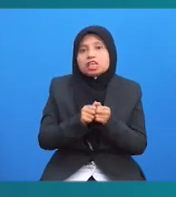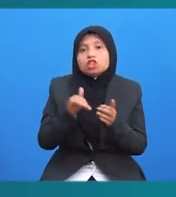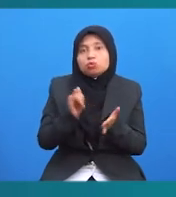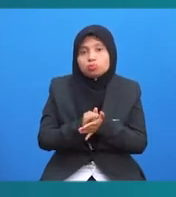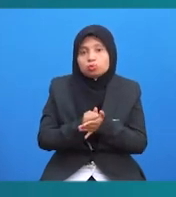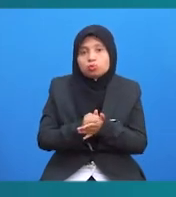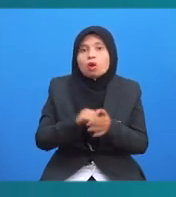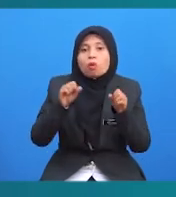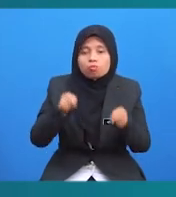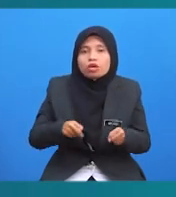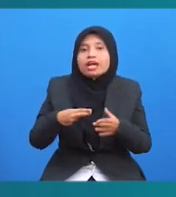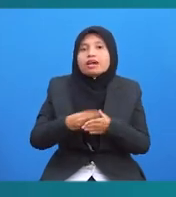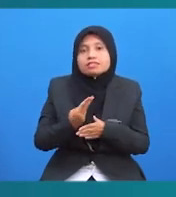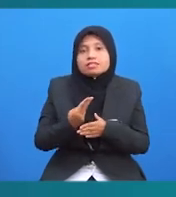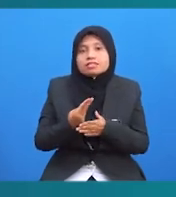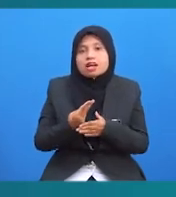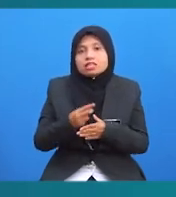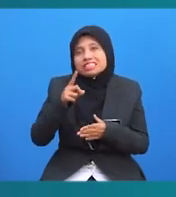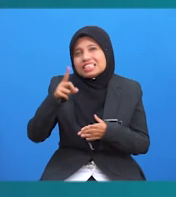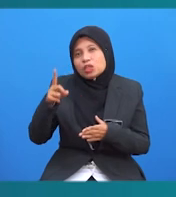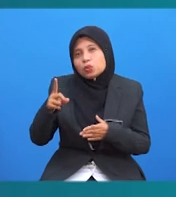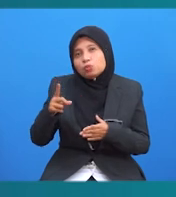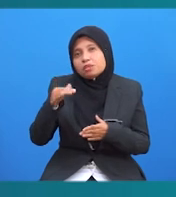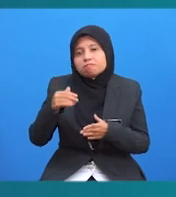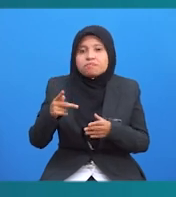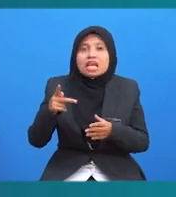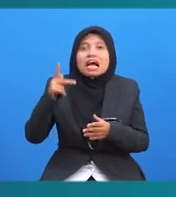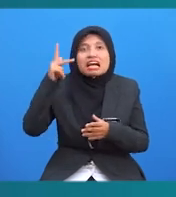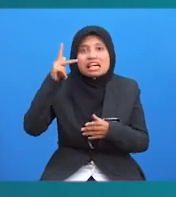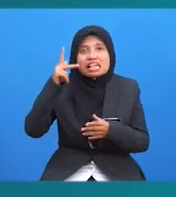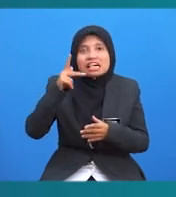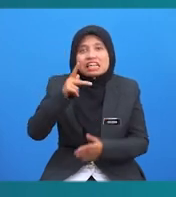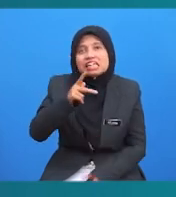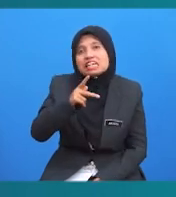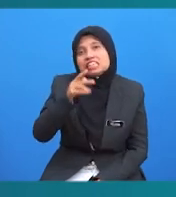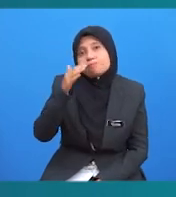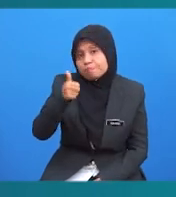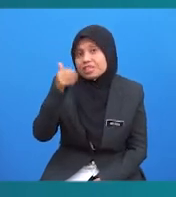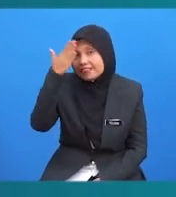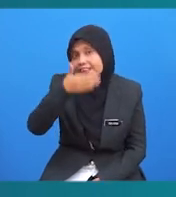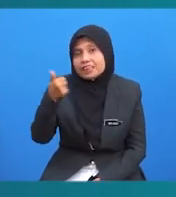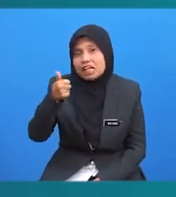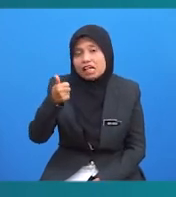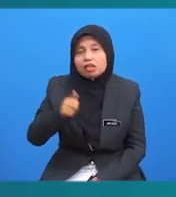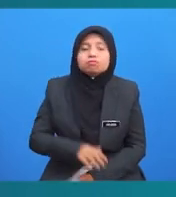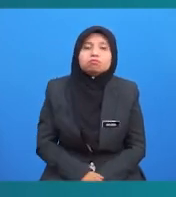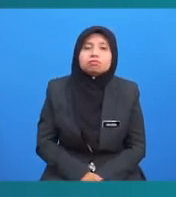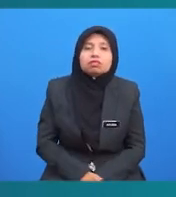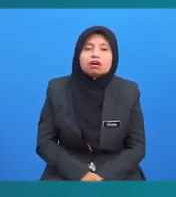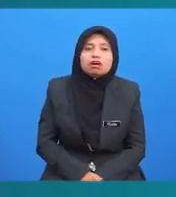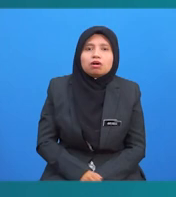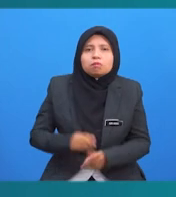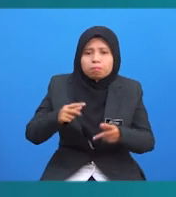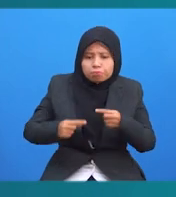anda juga boleh menghasilkan sesuatu yang kreatif dengan membekukan ataupun istilahnya freezing